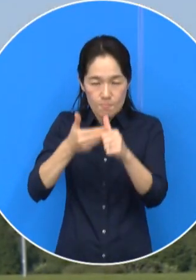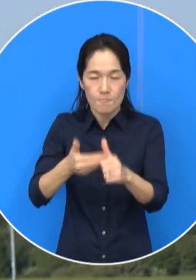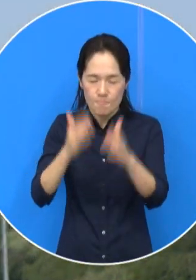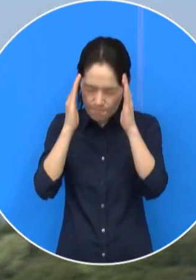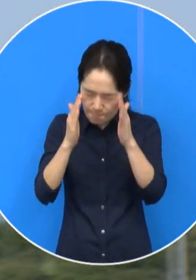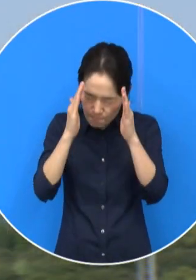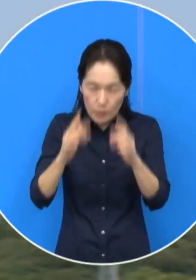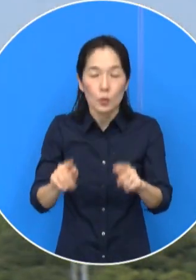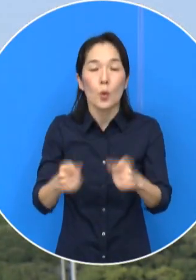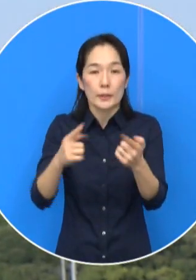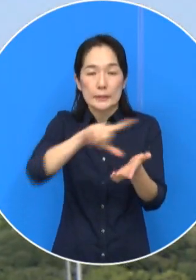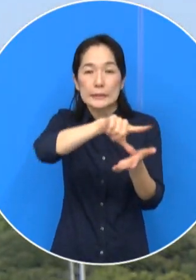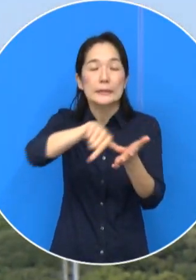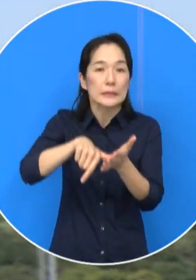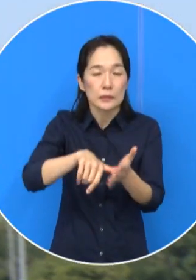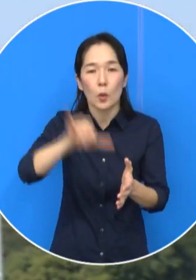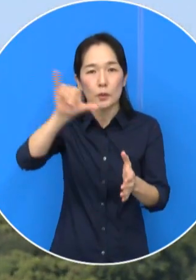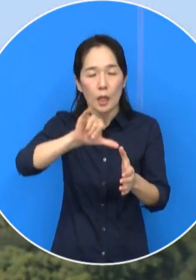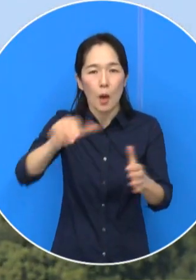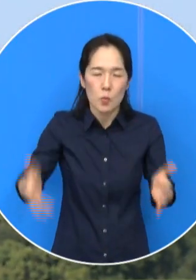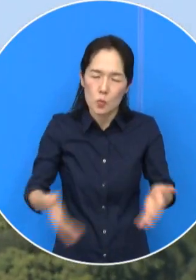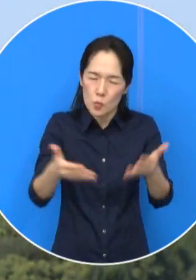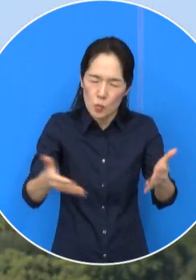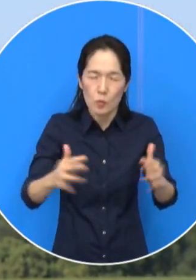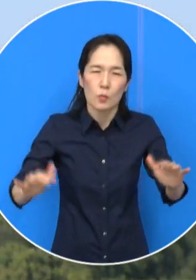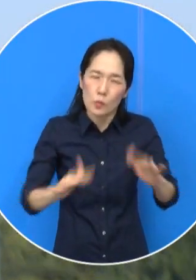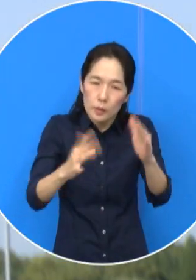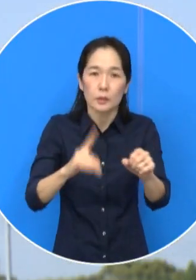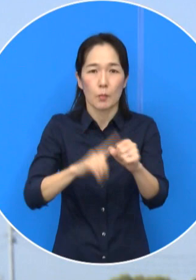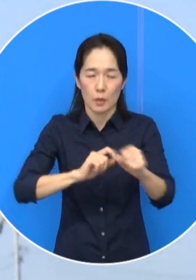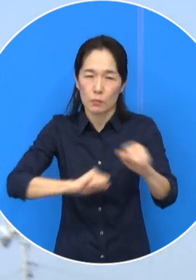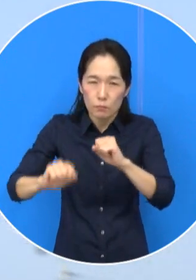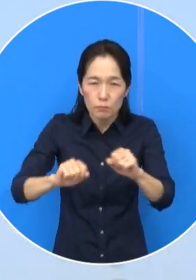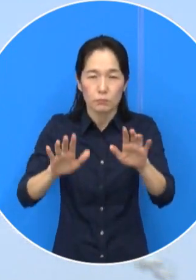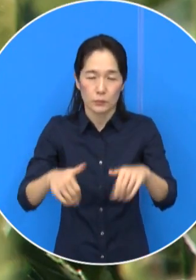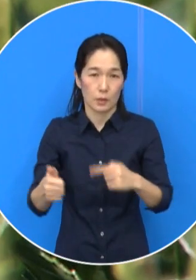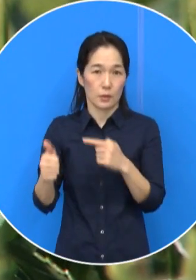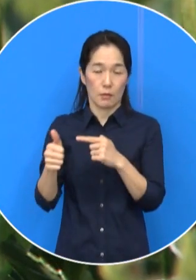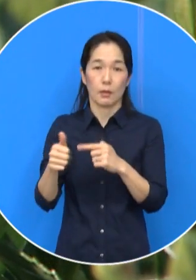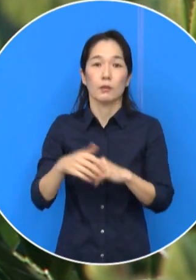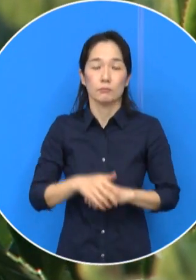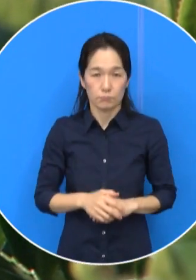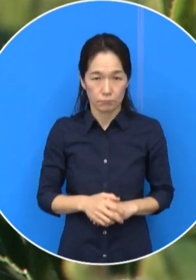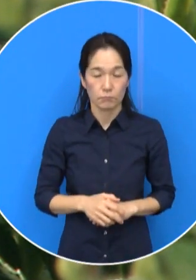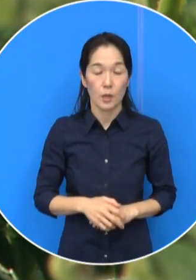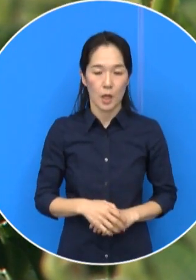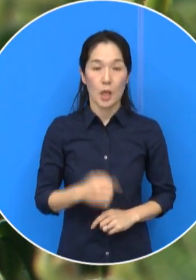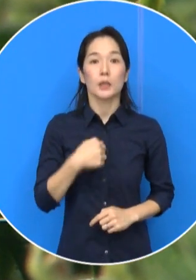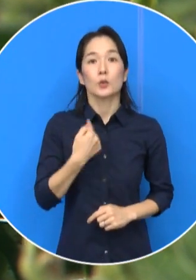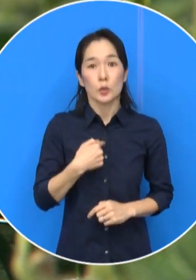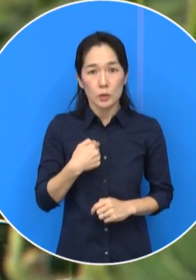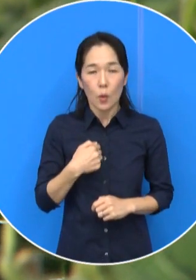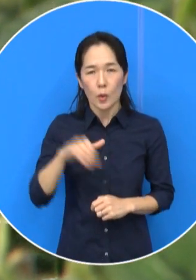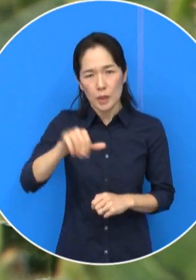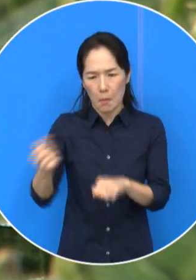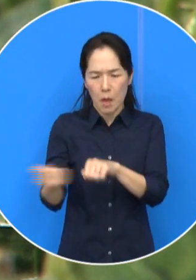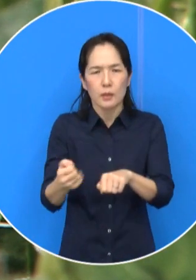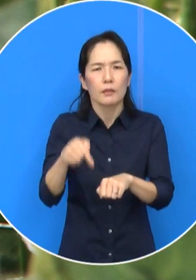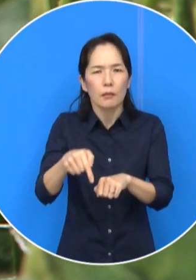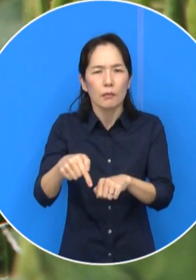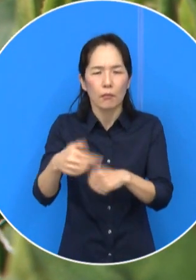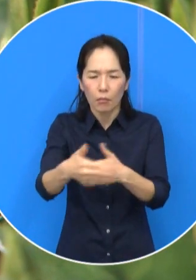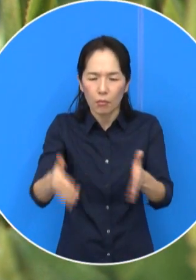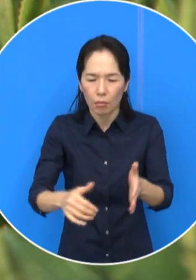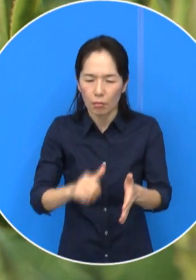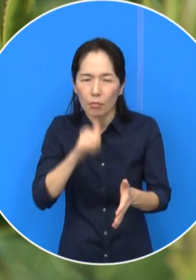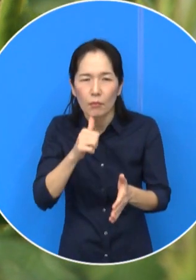みながら地域の茶産地育成に取り組んできたといいます。 自分の一人のお茶じゃその